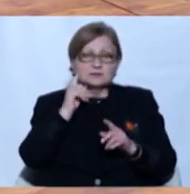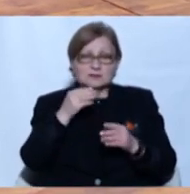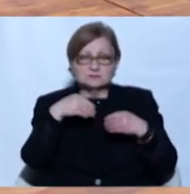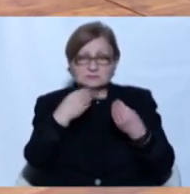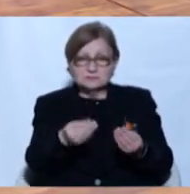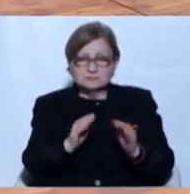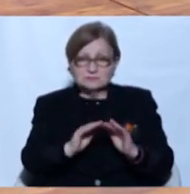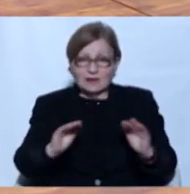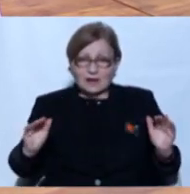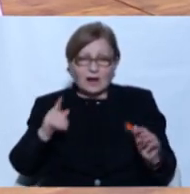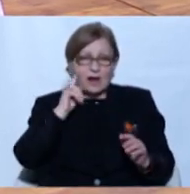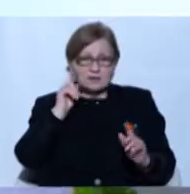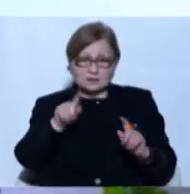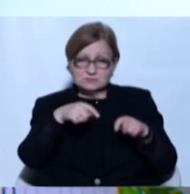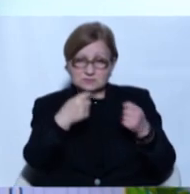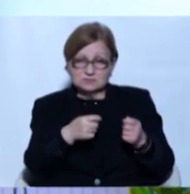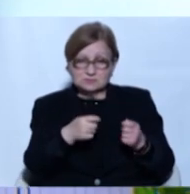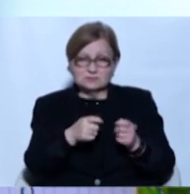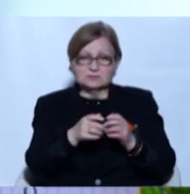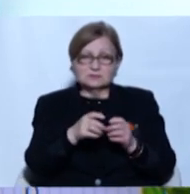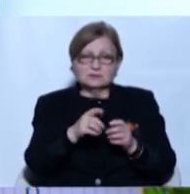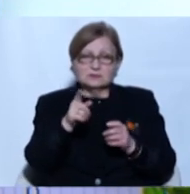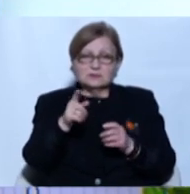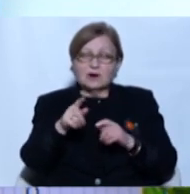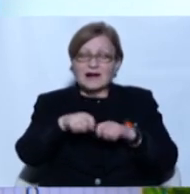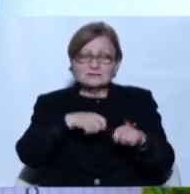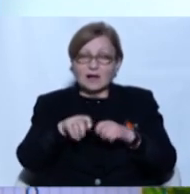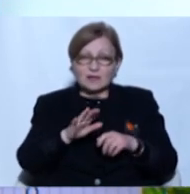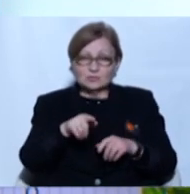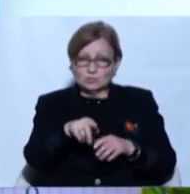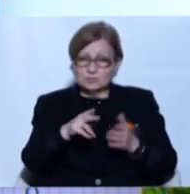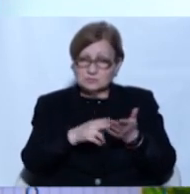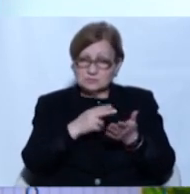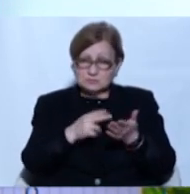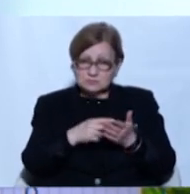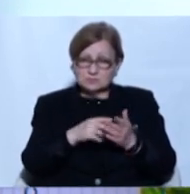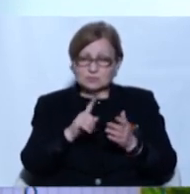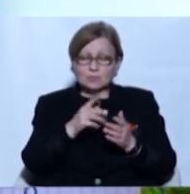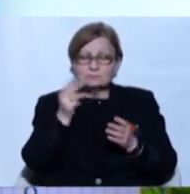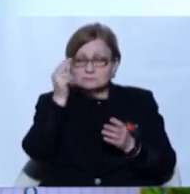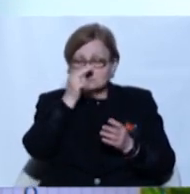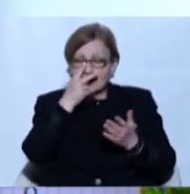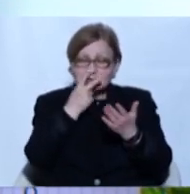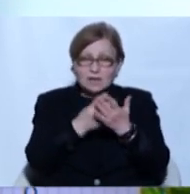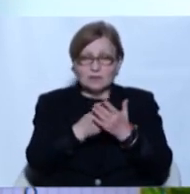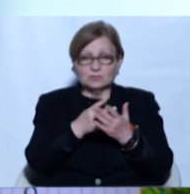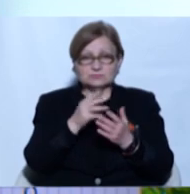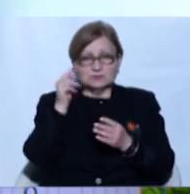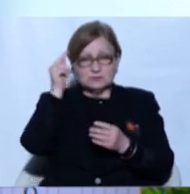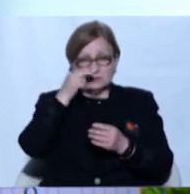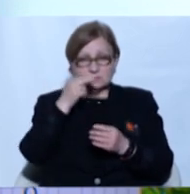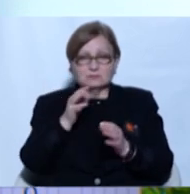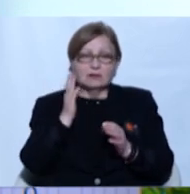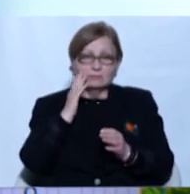მეორებთ, რომ ყმათ შევედრეო არ შეკვთან დასახეველად, რომ ეს რაღაცნაირად გამოადგეს მის შემდგომს და მართლაც ეს